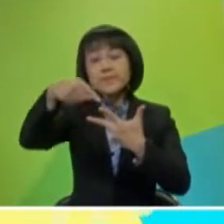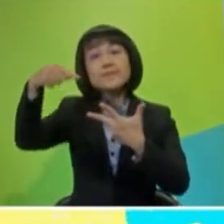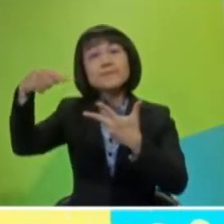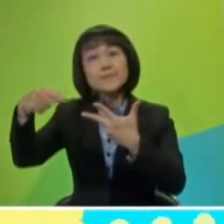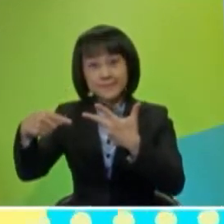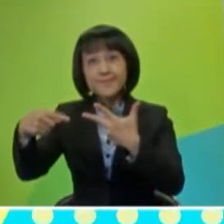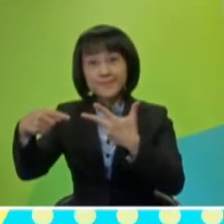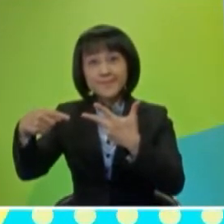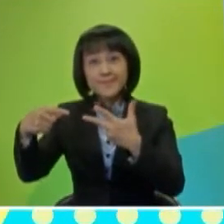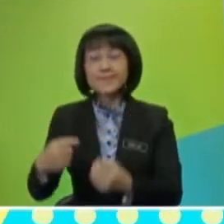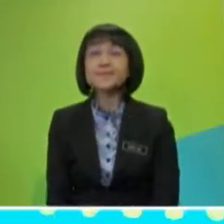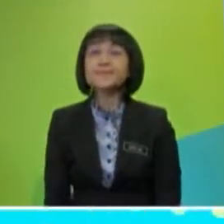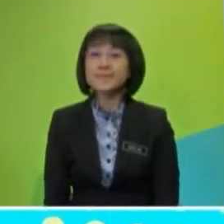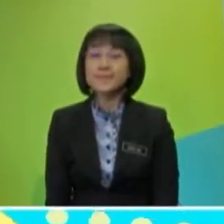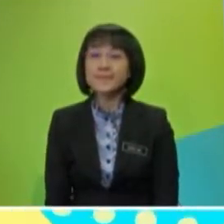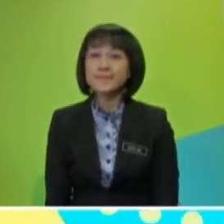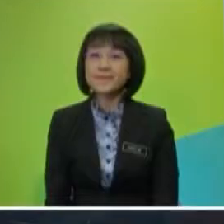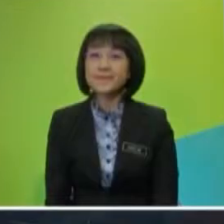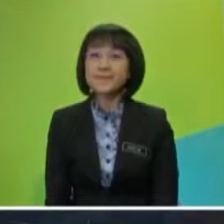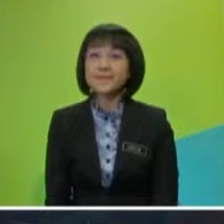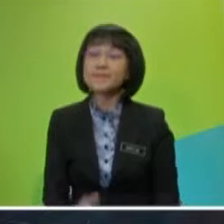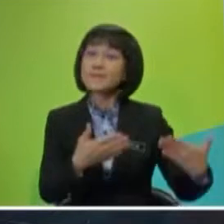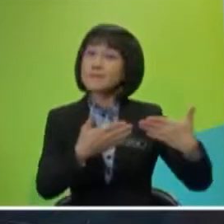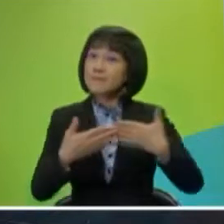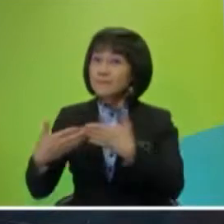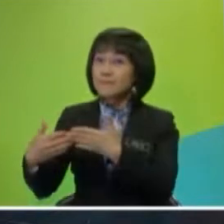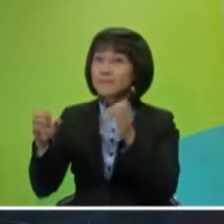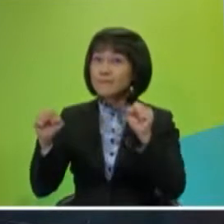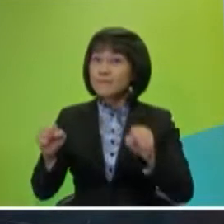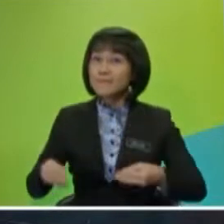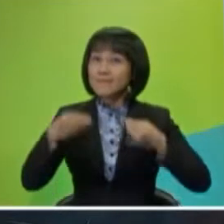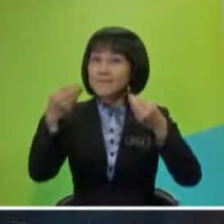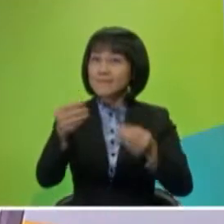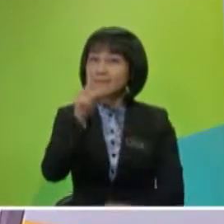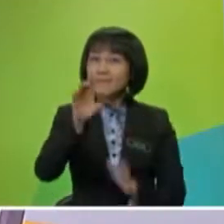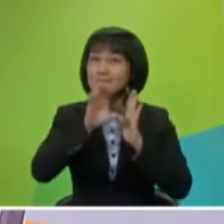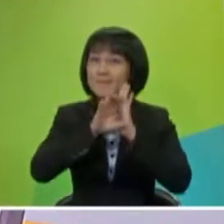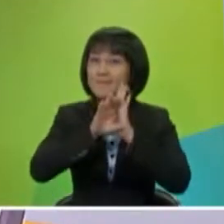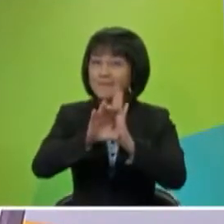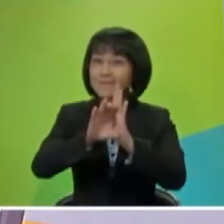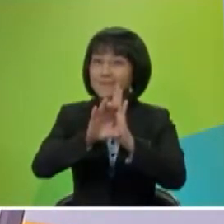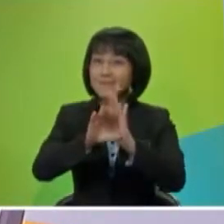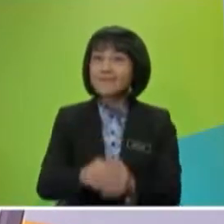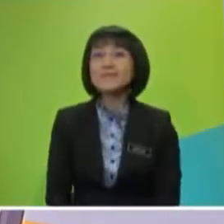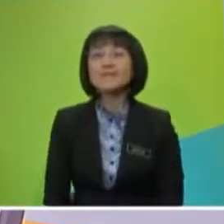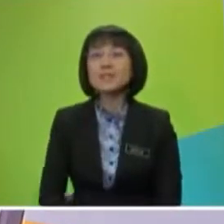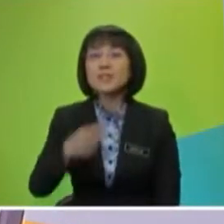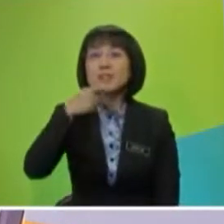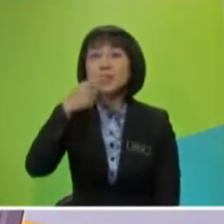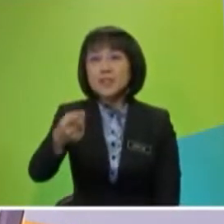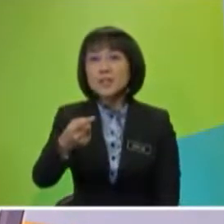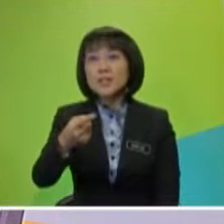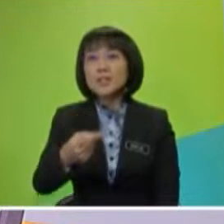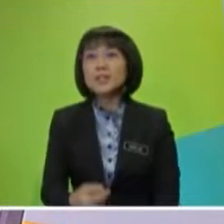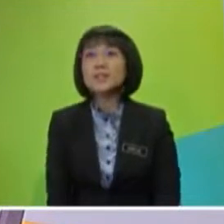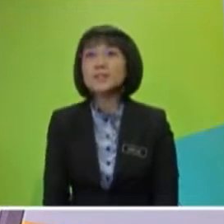dan nombor bercampur. Okey, seterusnya. Boleh bagi satu contoh? Saya bagi satu contoh. Okey, cuba sebutkan Alia, apakah